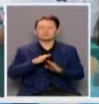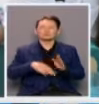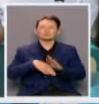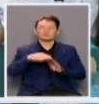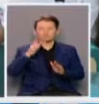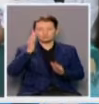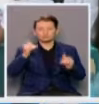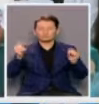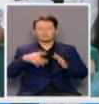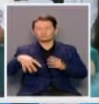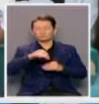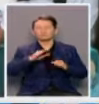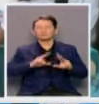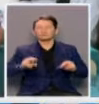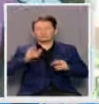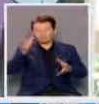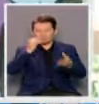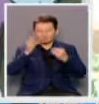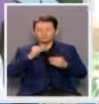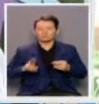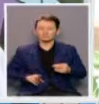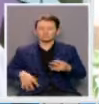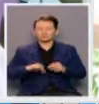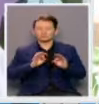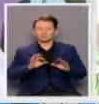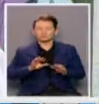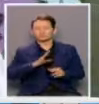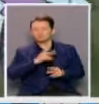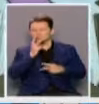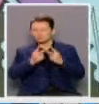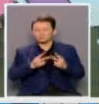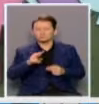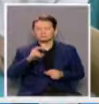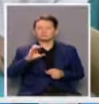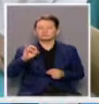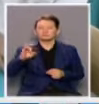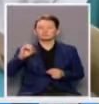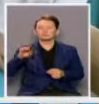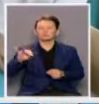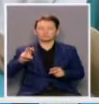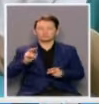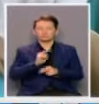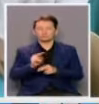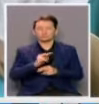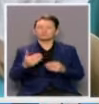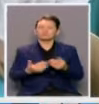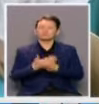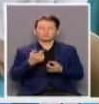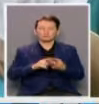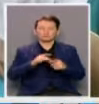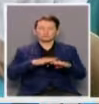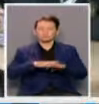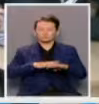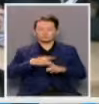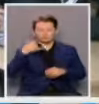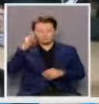барысында алынған теориялық білімді мектеп басшылары тәжірибе жүзінде көрді. Lesson Study деп аталатын білім берудің жаңа әдісін математика,